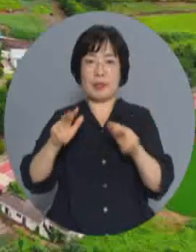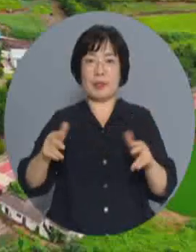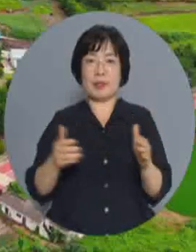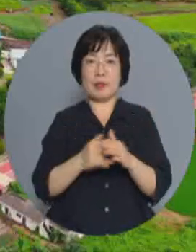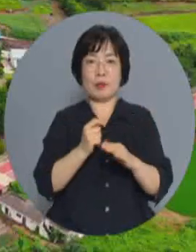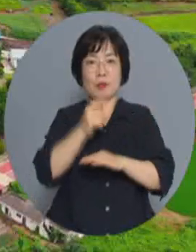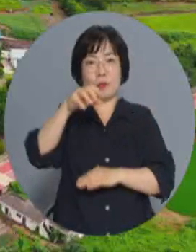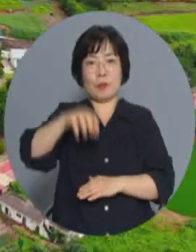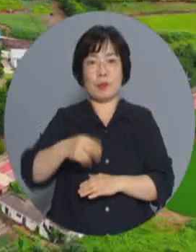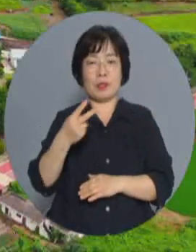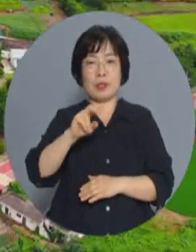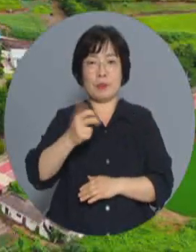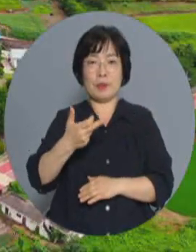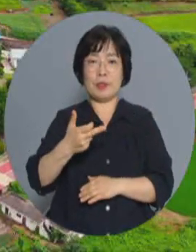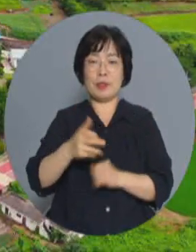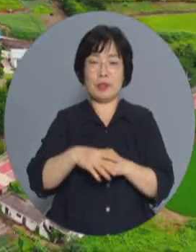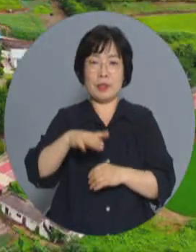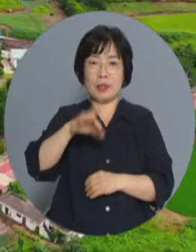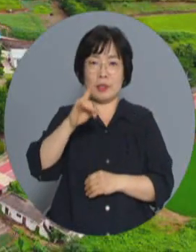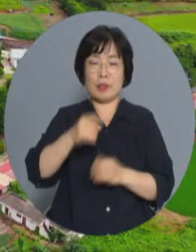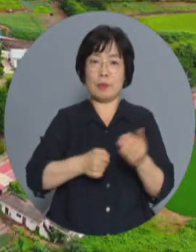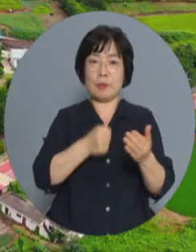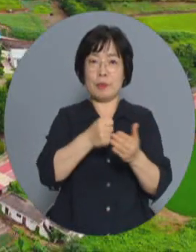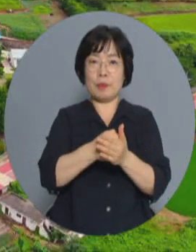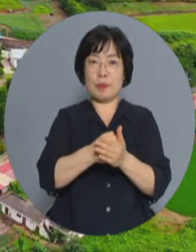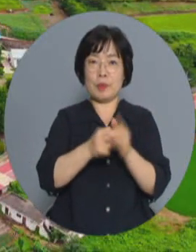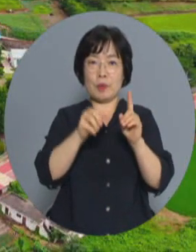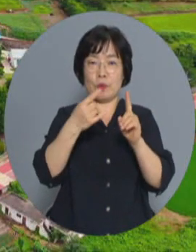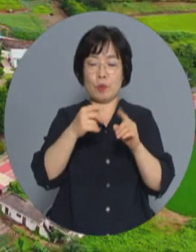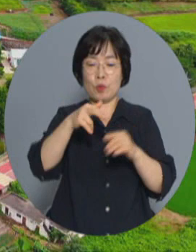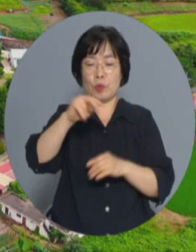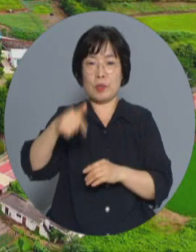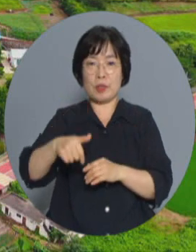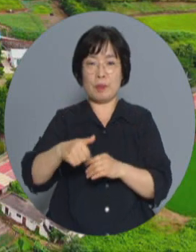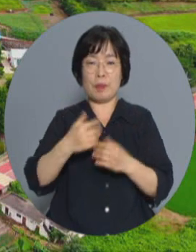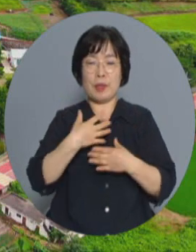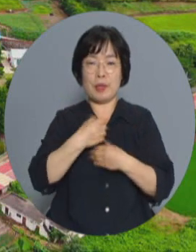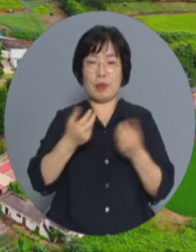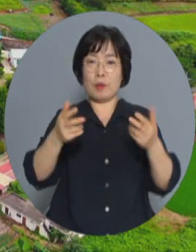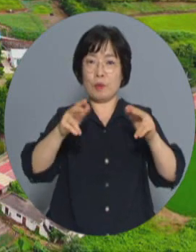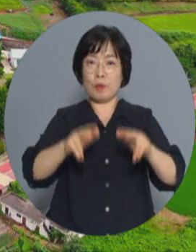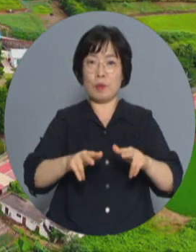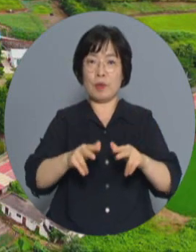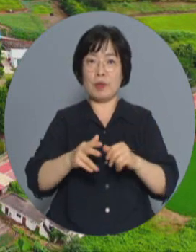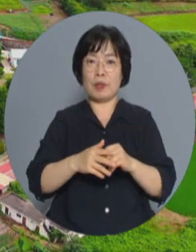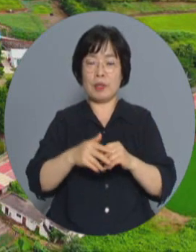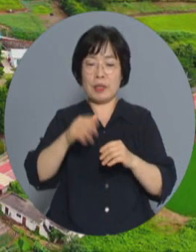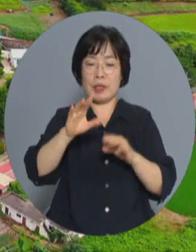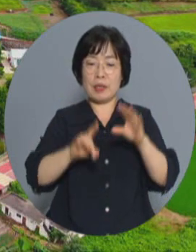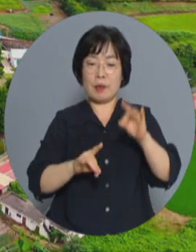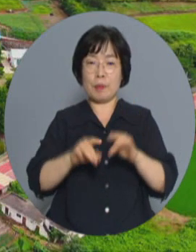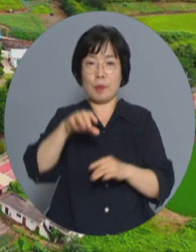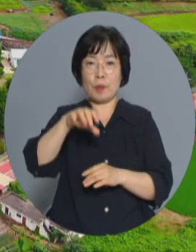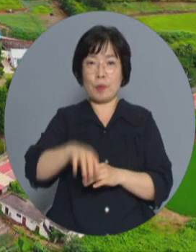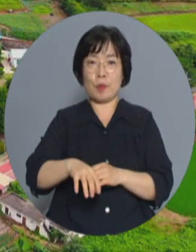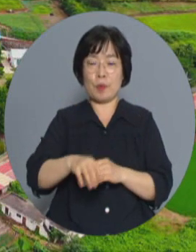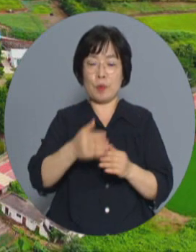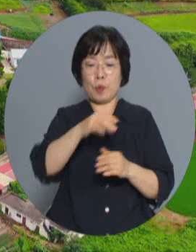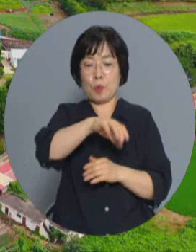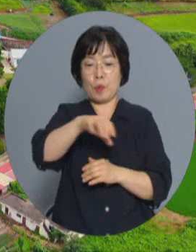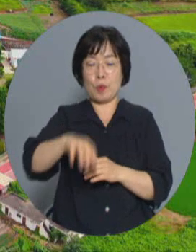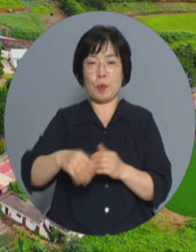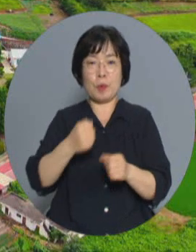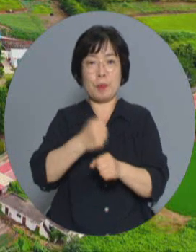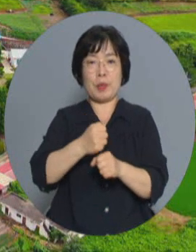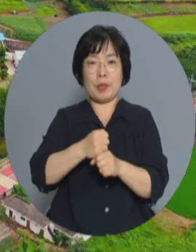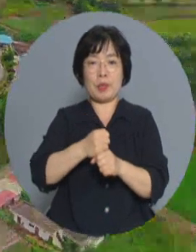고는 2017년 처음으로 지정된 제호 숙 힐링 파크를 비롯해 간지와 축사 주변을 정리해서